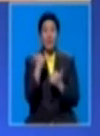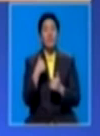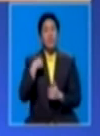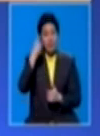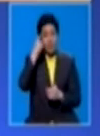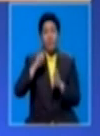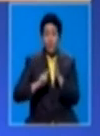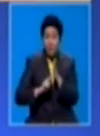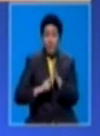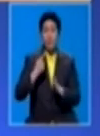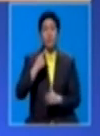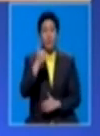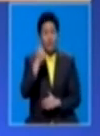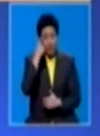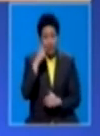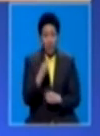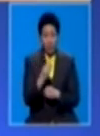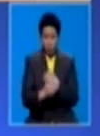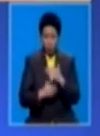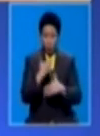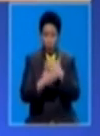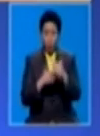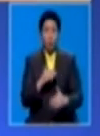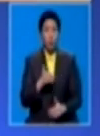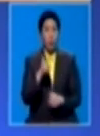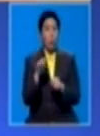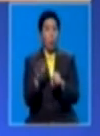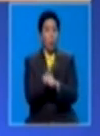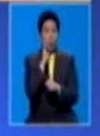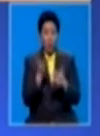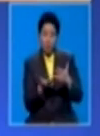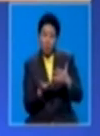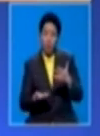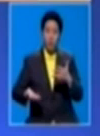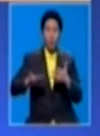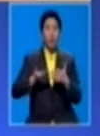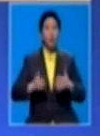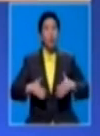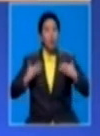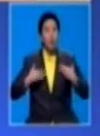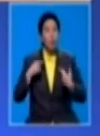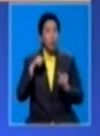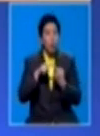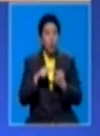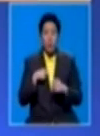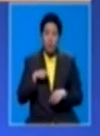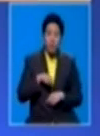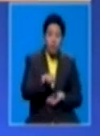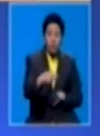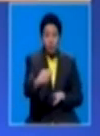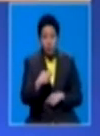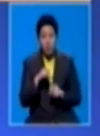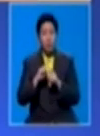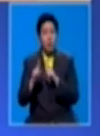มที่ดีเพื่อให้นำไปสู่การพัฒนาที่สมบูรณ์อันจะช่วยยกระดับความสุขในการเดินทางการปรับวิถีชีวิตให้กับคนกรุ